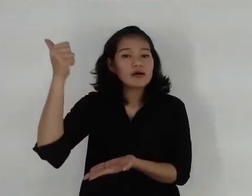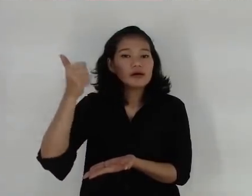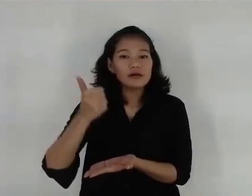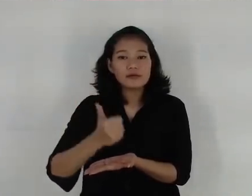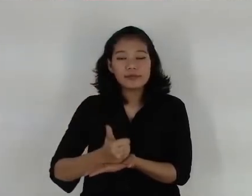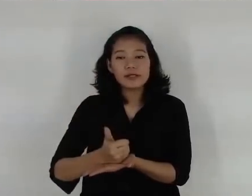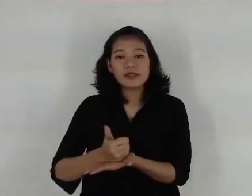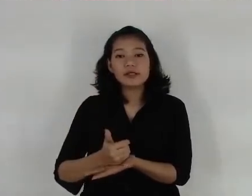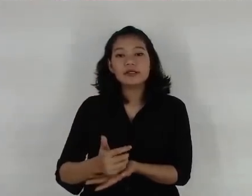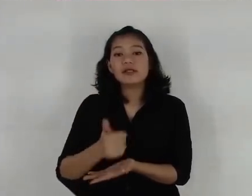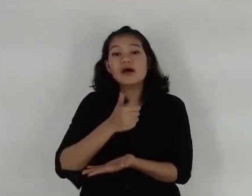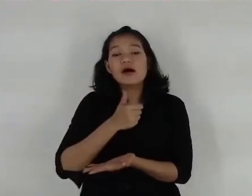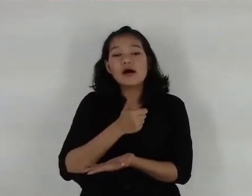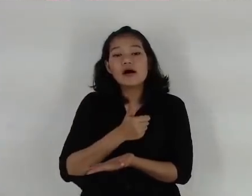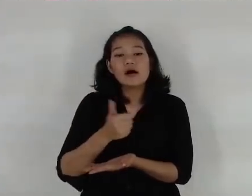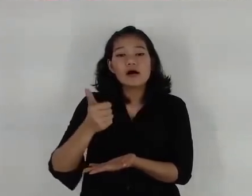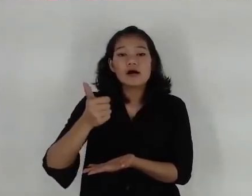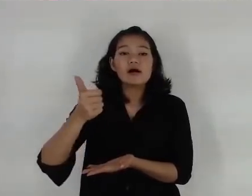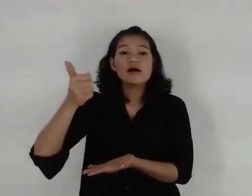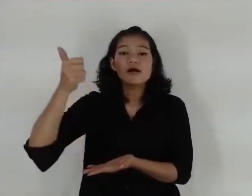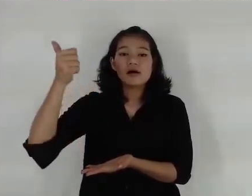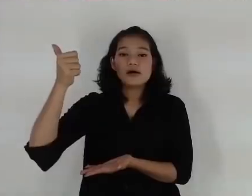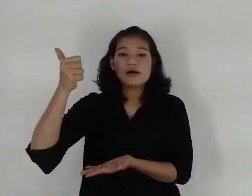uh abih